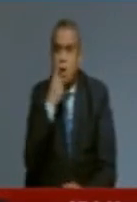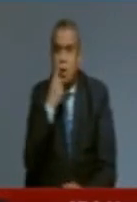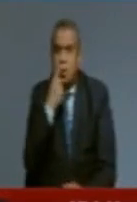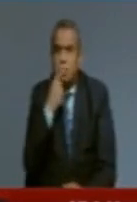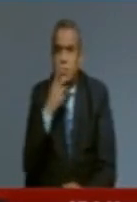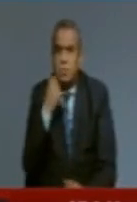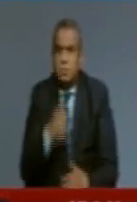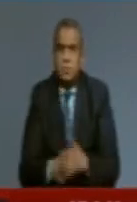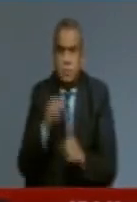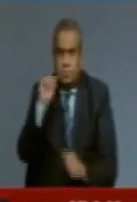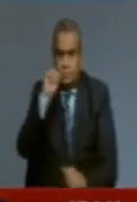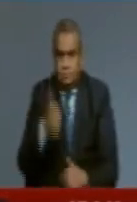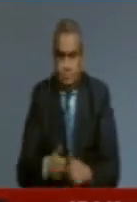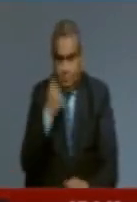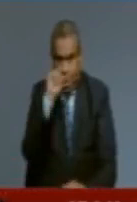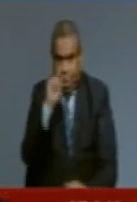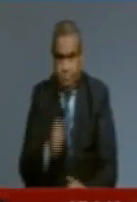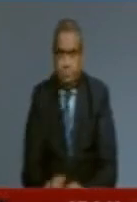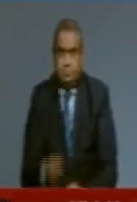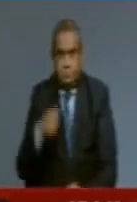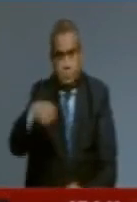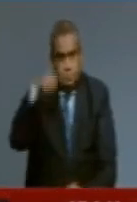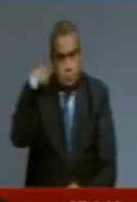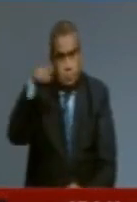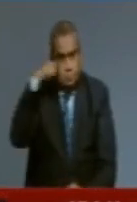السوماني، أصحاب الفضيلة